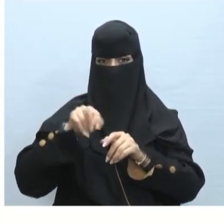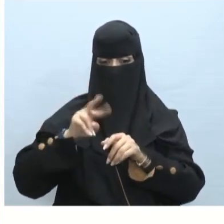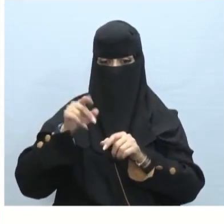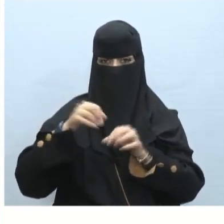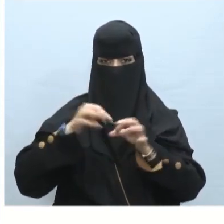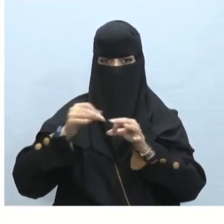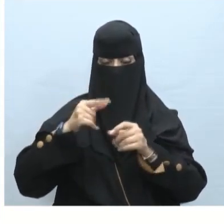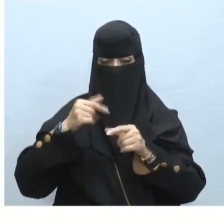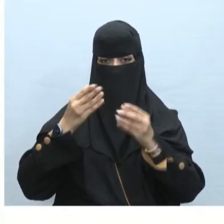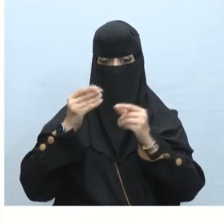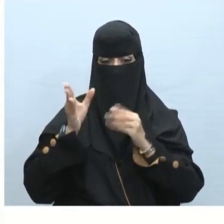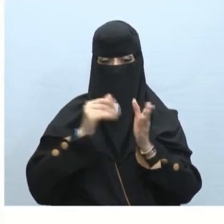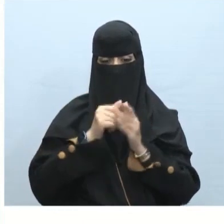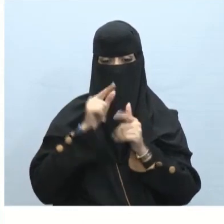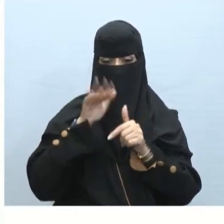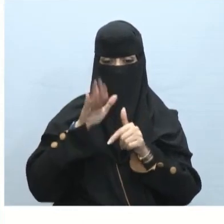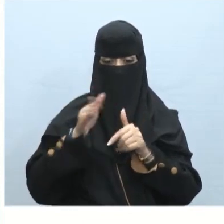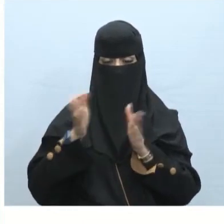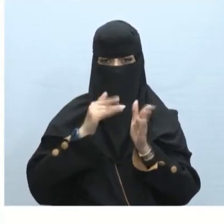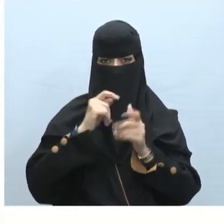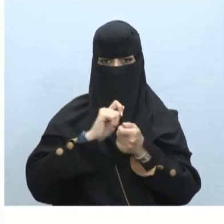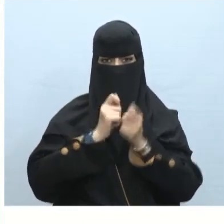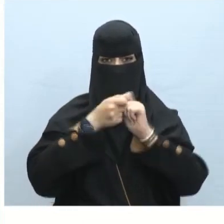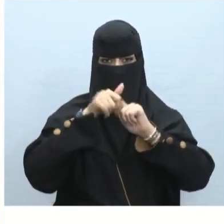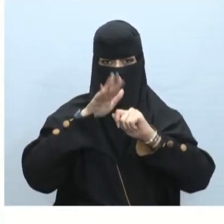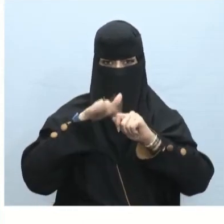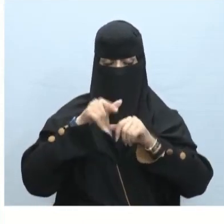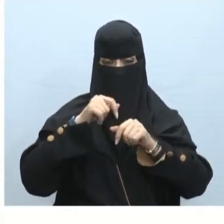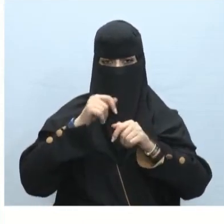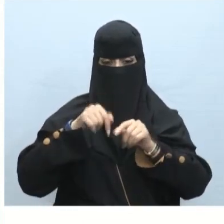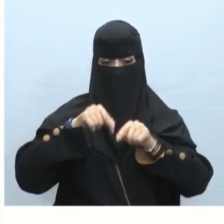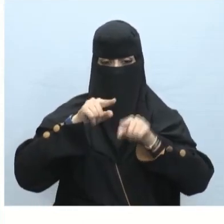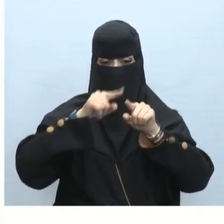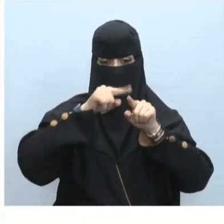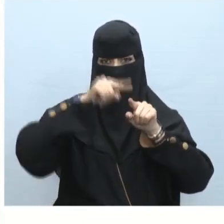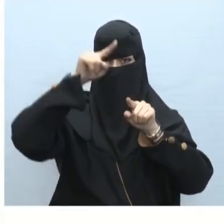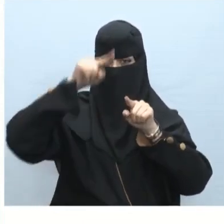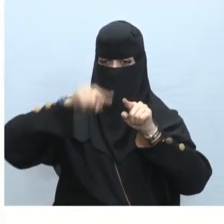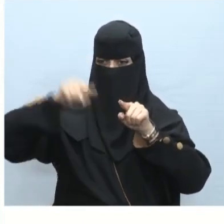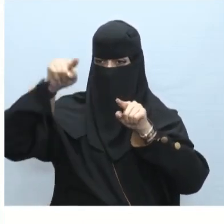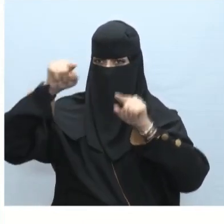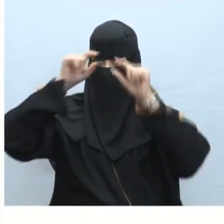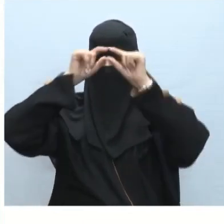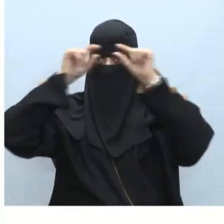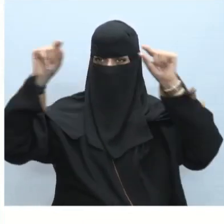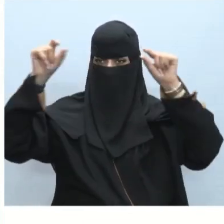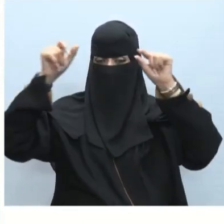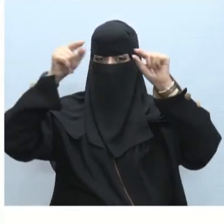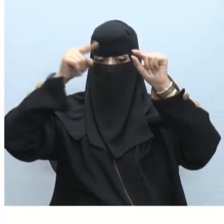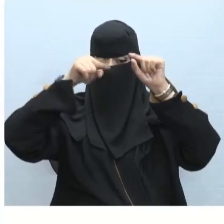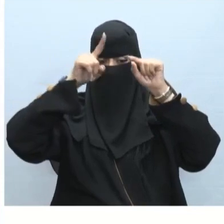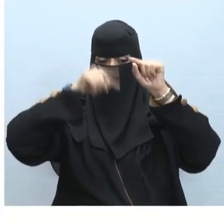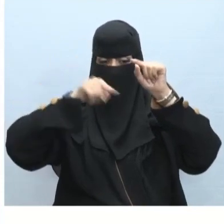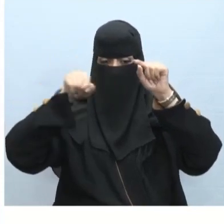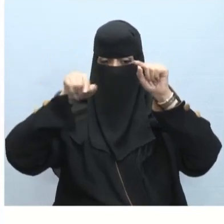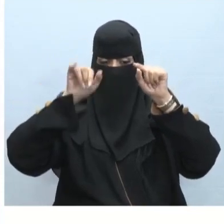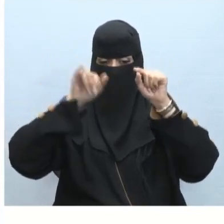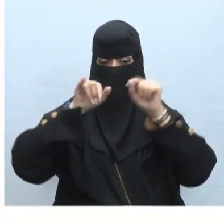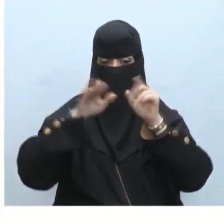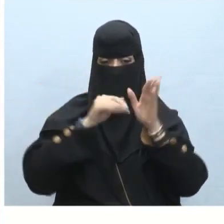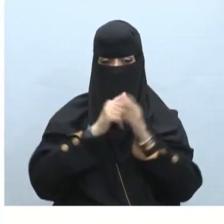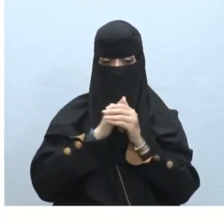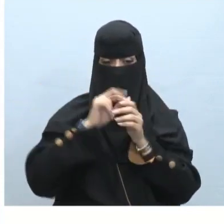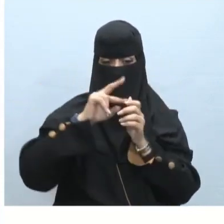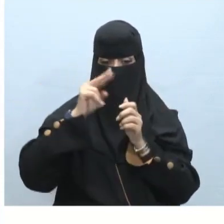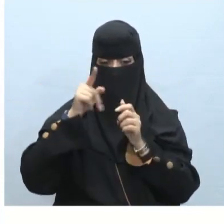واختيار تخطيط البيانات ايضا لدينا تغيير مقياس الارقام في المحور الراسي واي اذا ضغط ضغطه